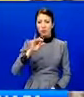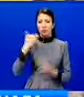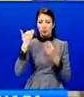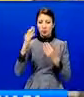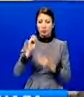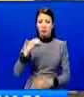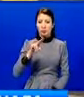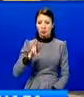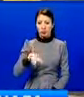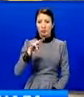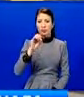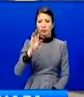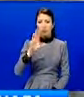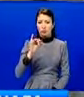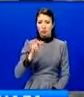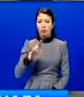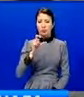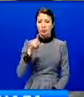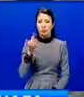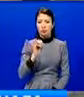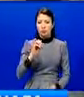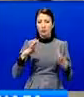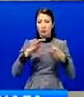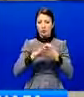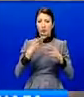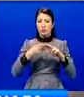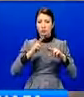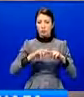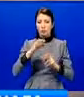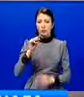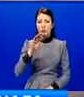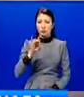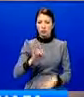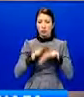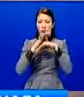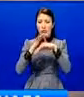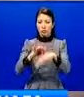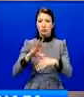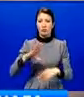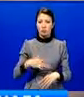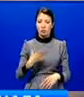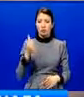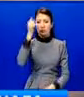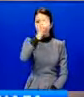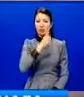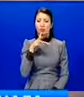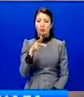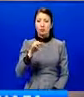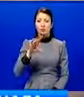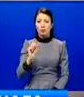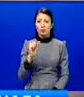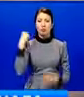Трейдинг FZ компаниясымен бірлесе отырып 2000 бас қойды Фуджейра қаласына жеткізген. Сонымен қатар жылына 3000 тонна қой етін